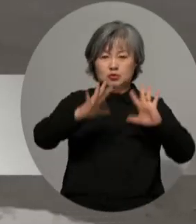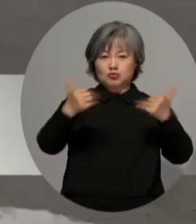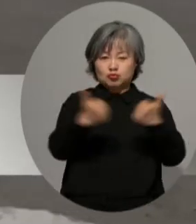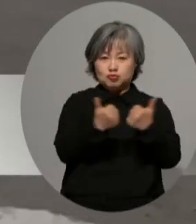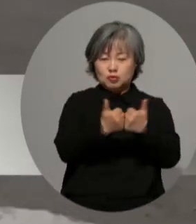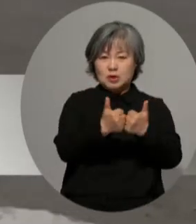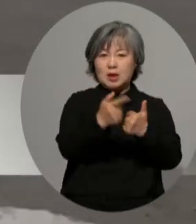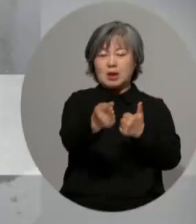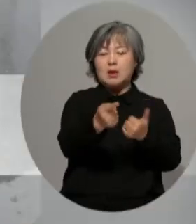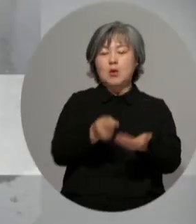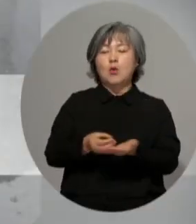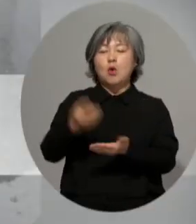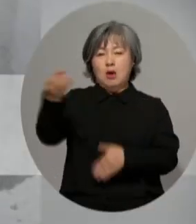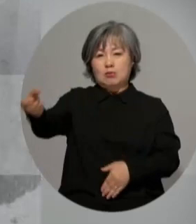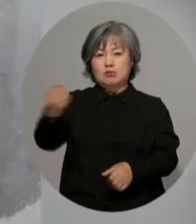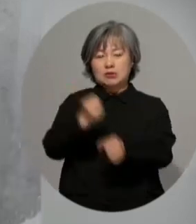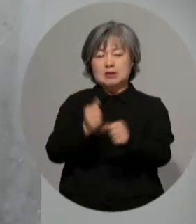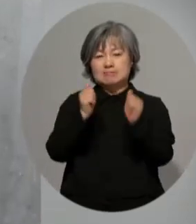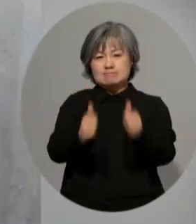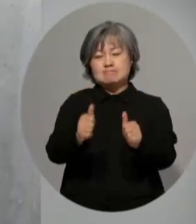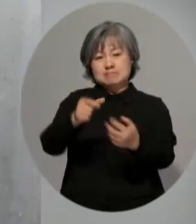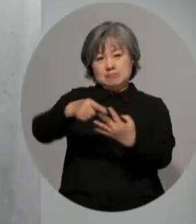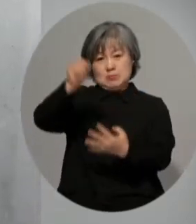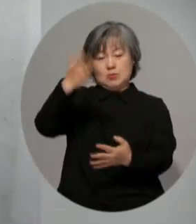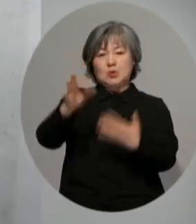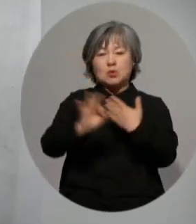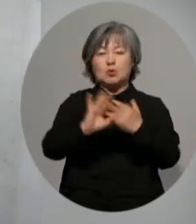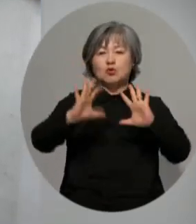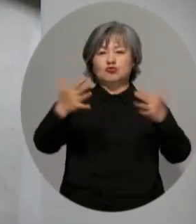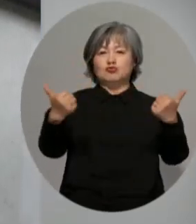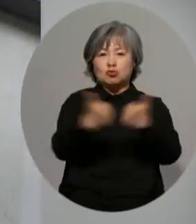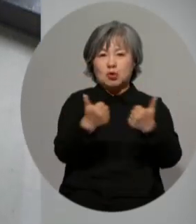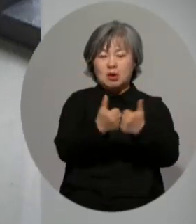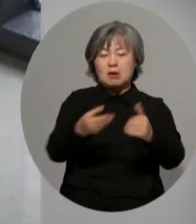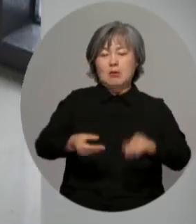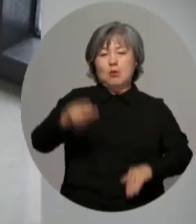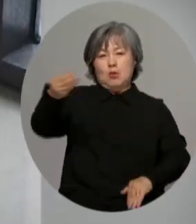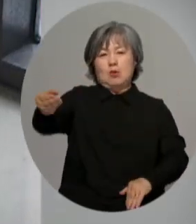상임위원회에 회부돼 심사에서 채택될 경우 국회 본회의에 상정됩니다.